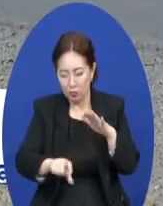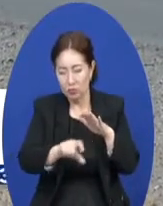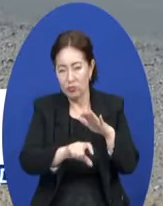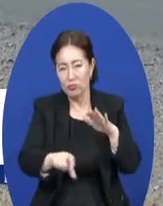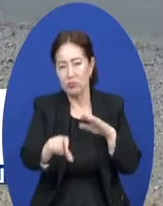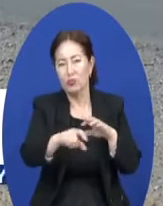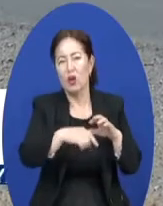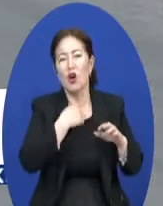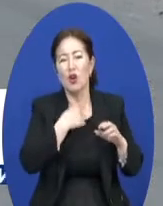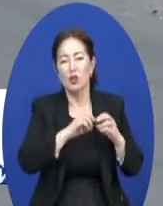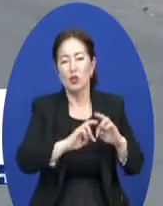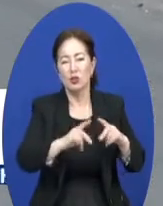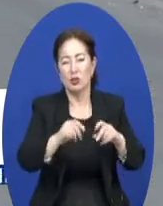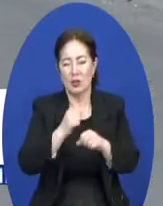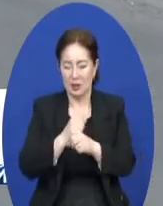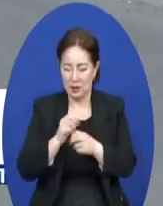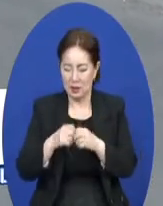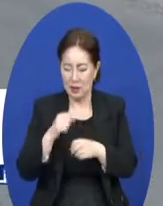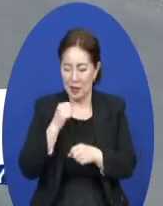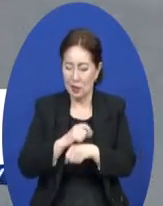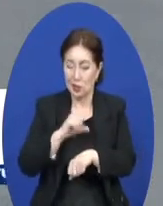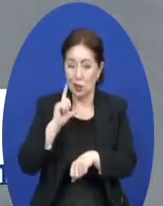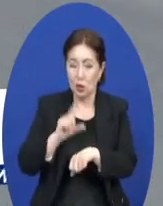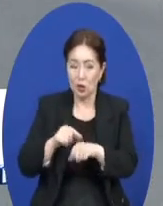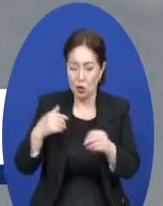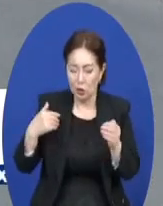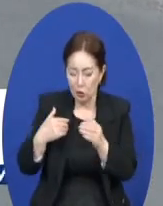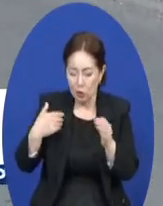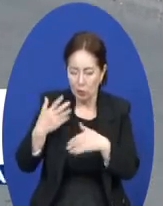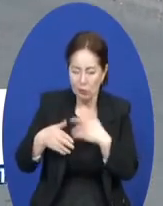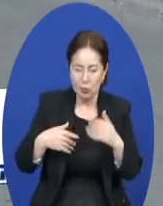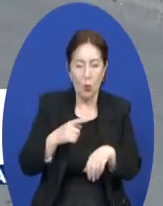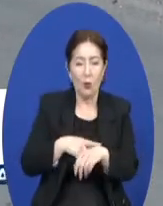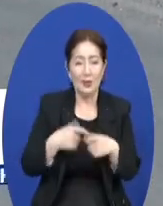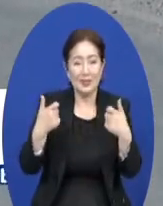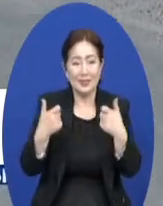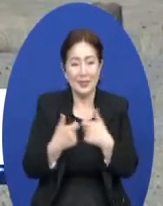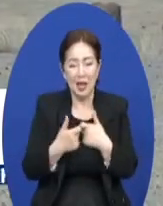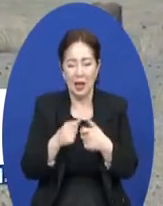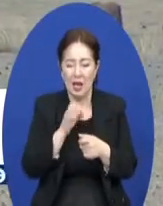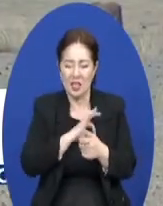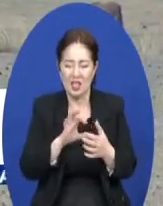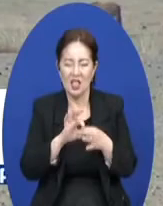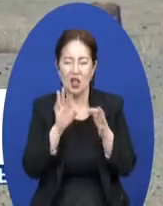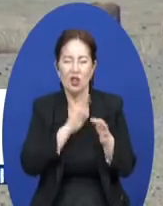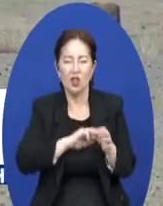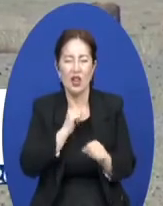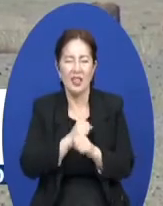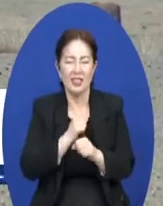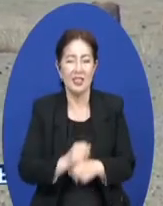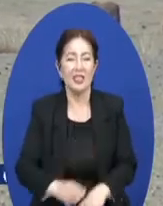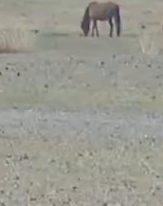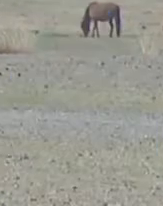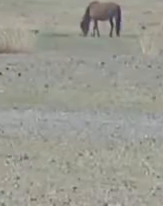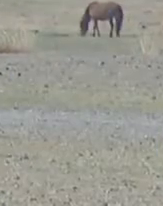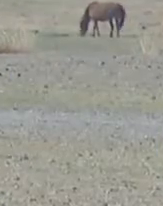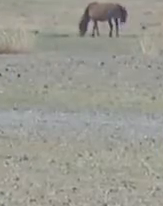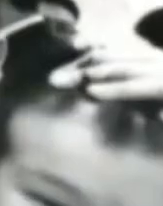эхлүүлсэн байна. Энэ сарын сүүлээр ажлын хоцрогдлоо нөхөж, хугацаанд нь ашиглалтанд түлээлгэн өгөхөөр ажиллаж байна.